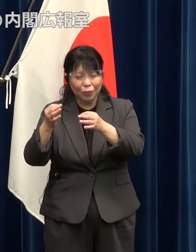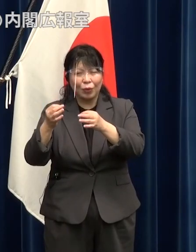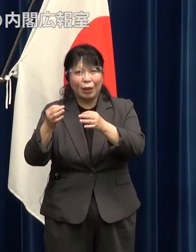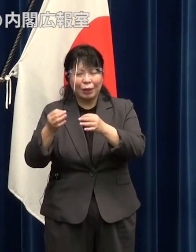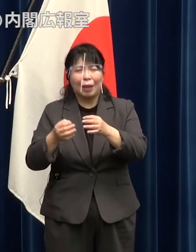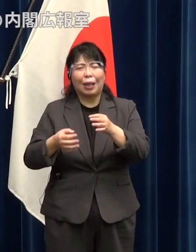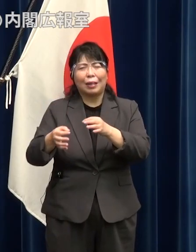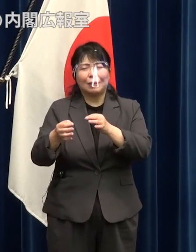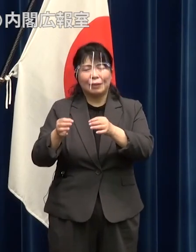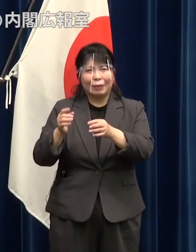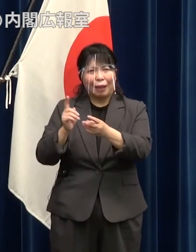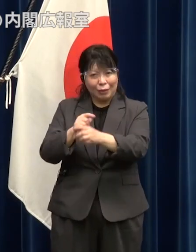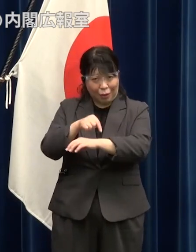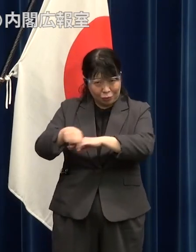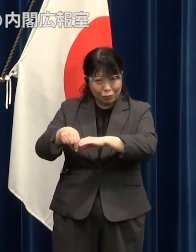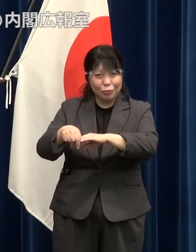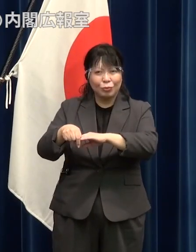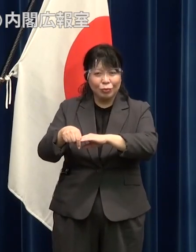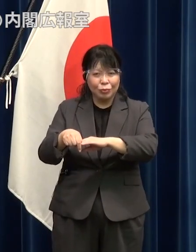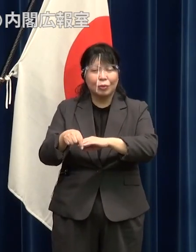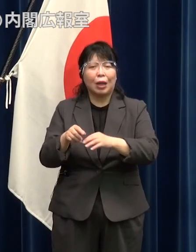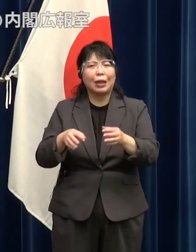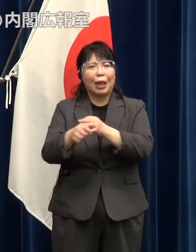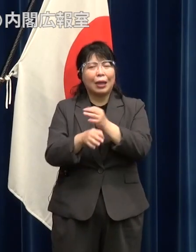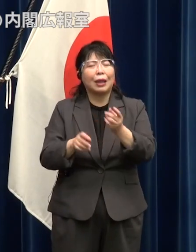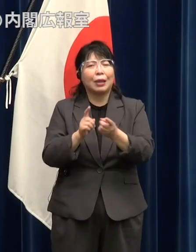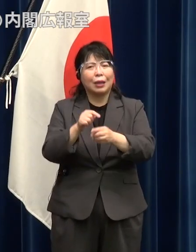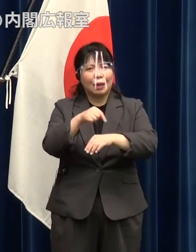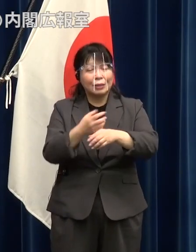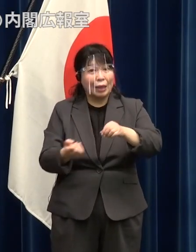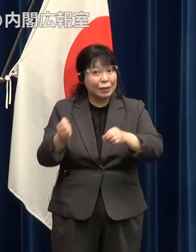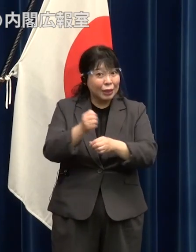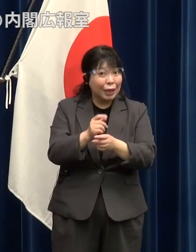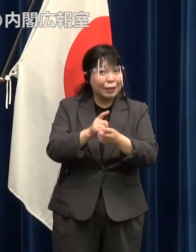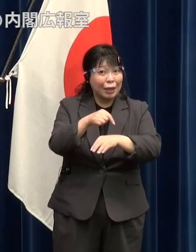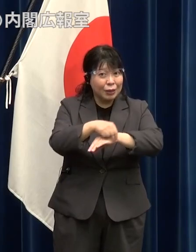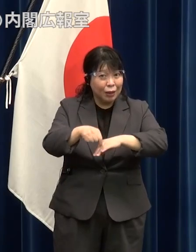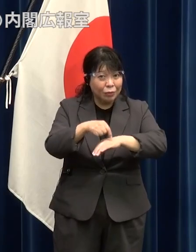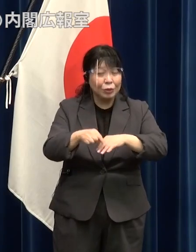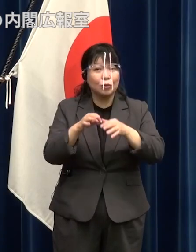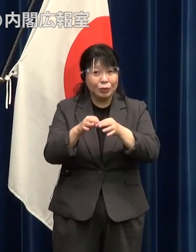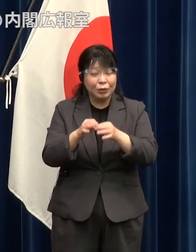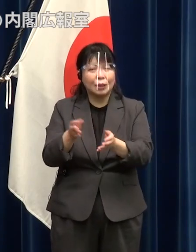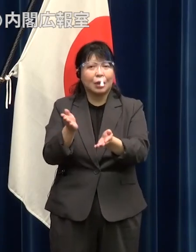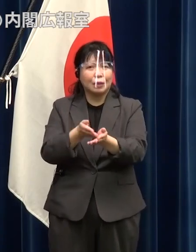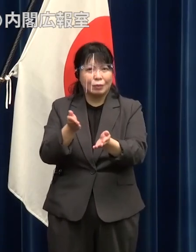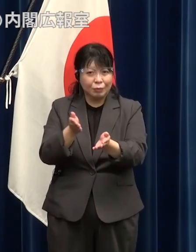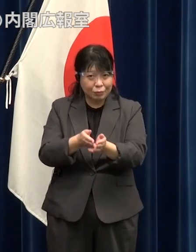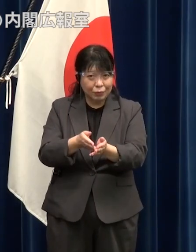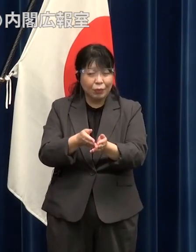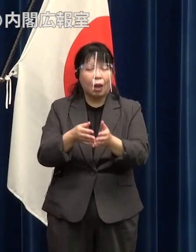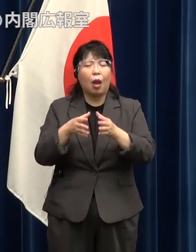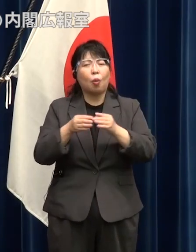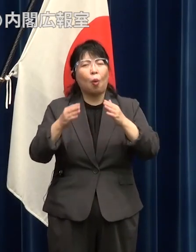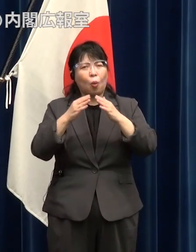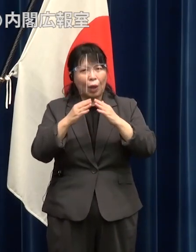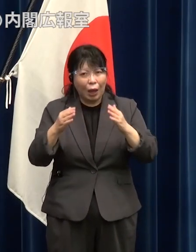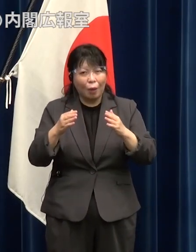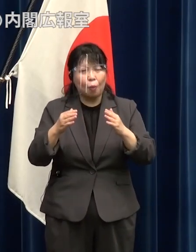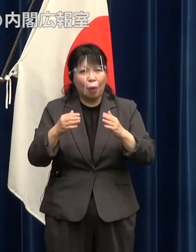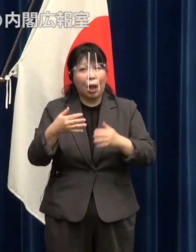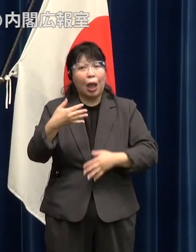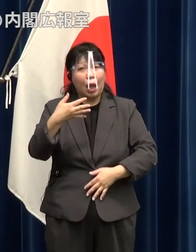総合経済対策です。国会では2つの予備費を含め財